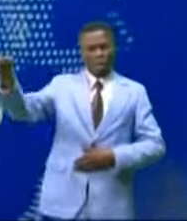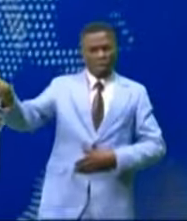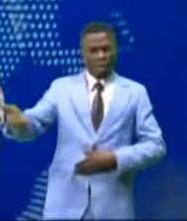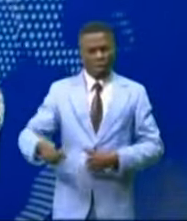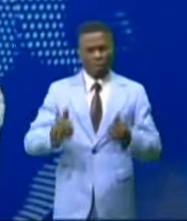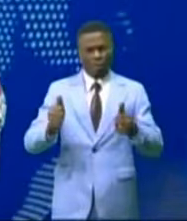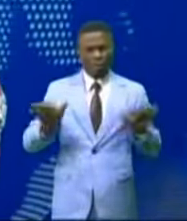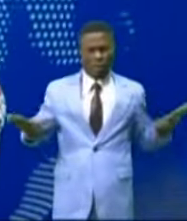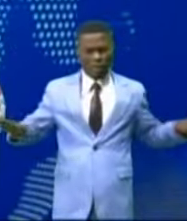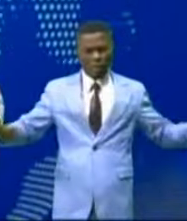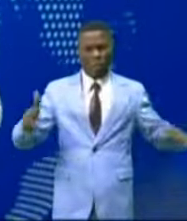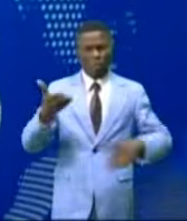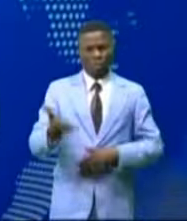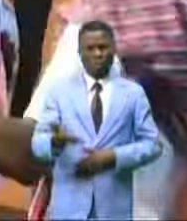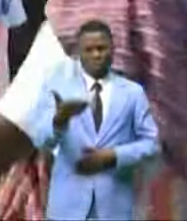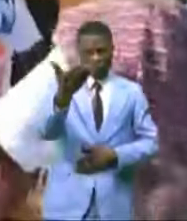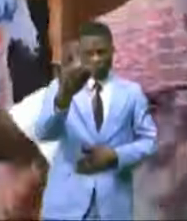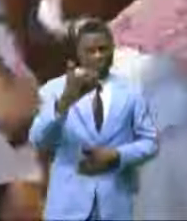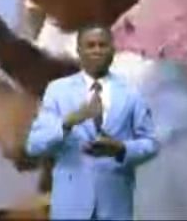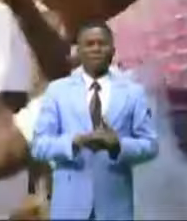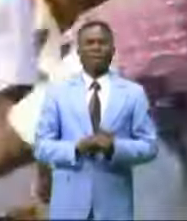accueil digne de son